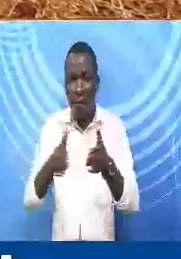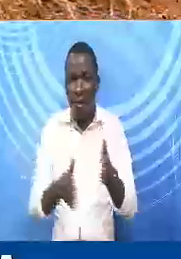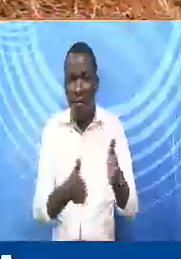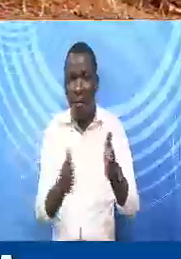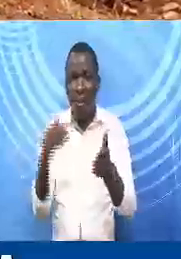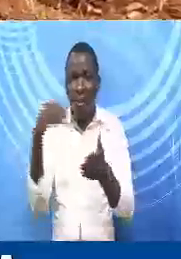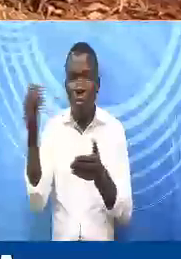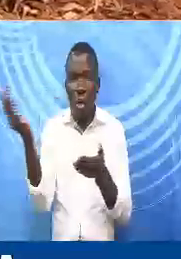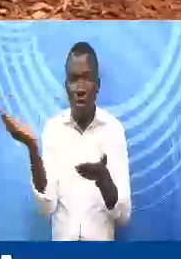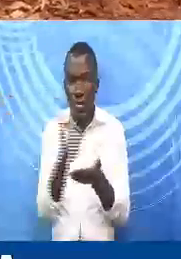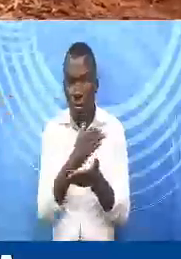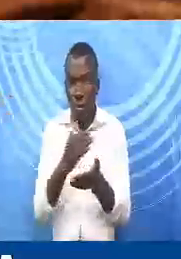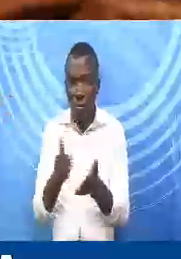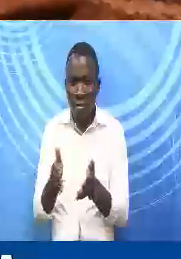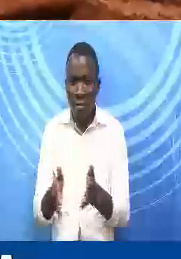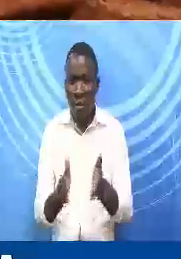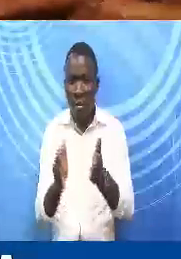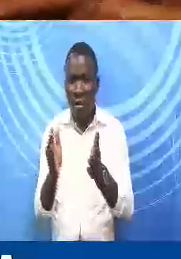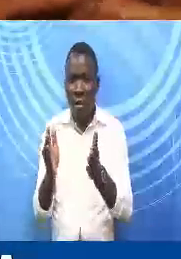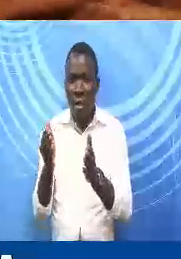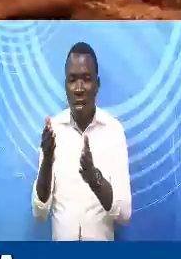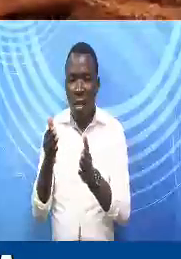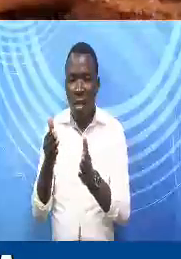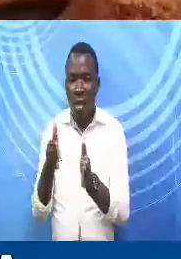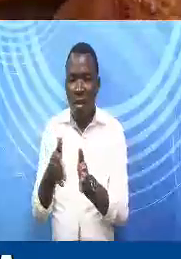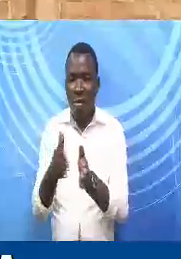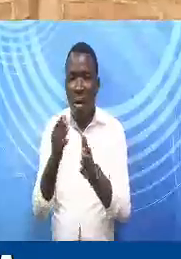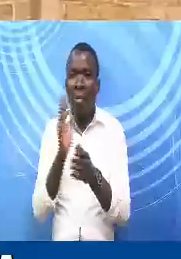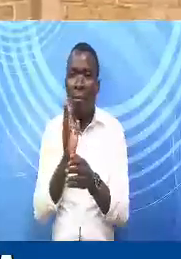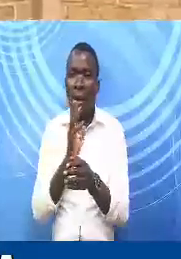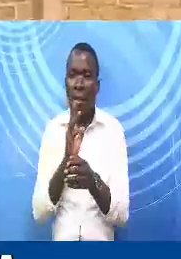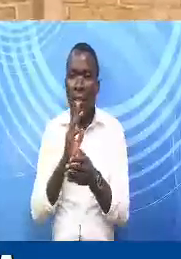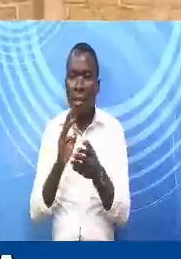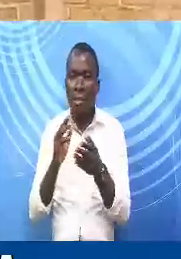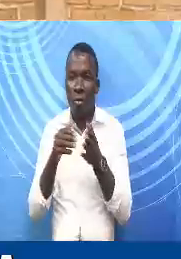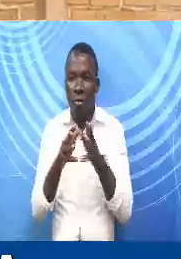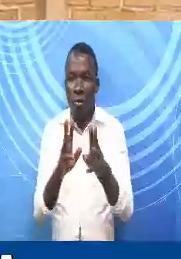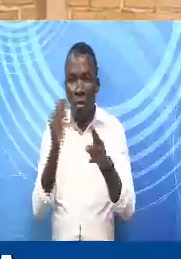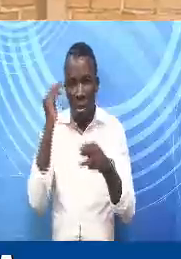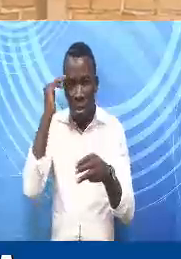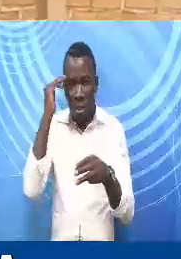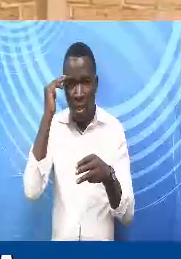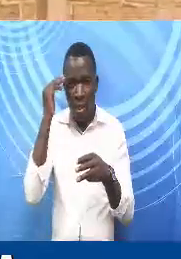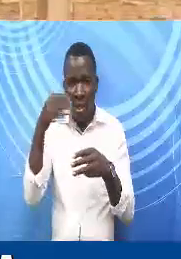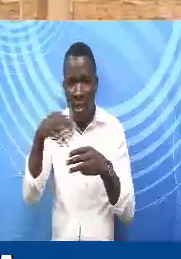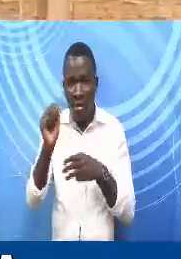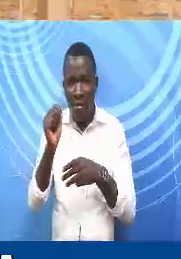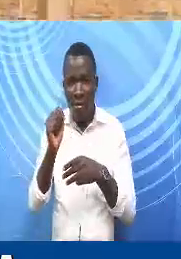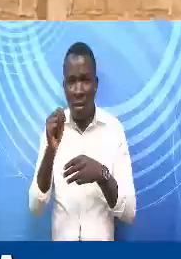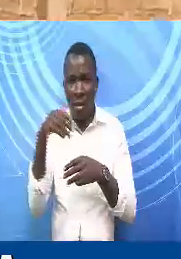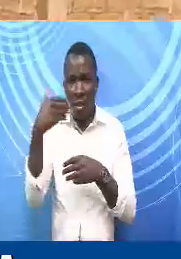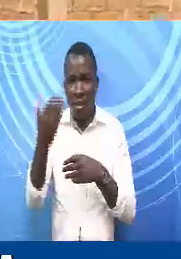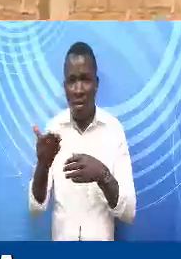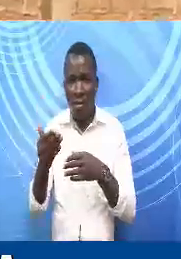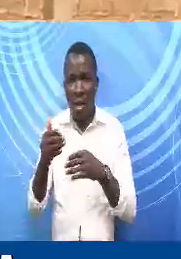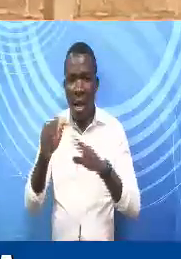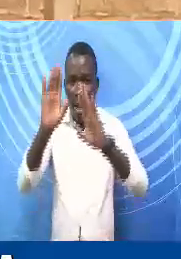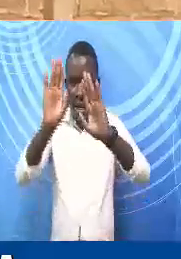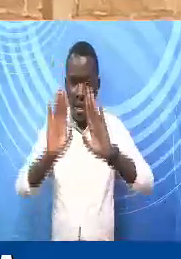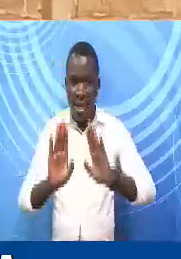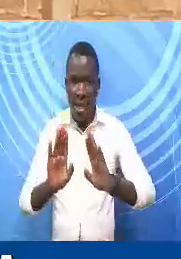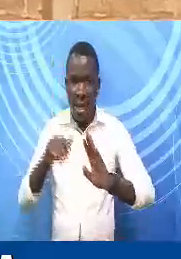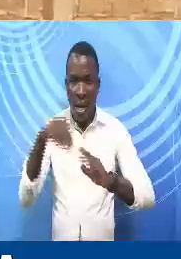y'amazi yajyanaga amazi mu ngo zabo yitwaje igitugu nk'uko aba baturage babivuga reka igikorwa cy'inyuma ya korotire ye agakomeza imyubakire